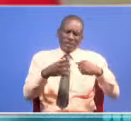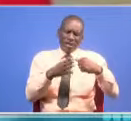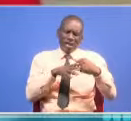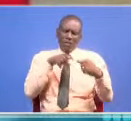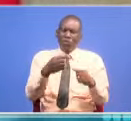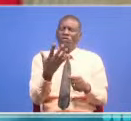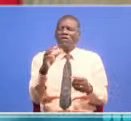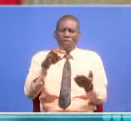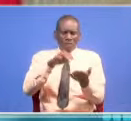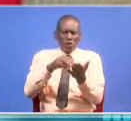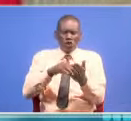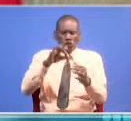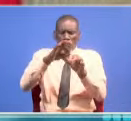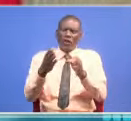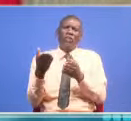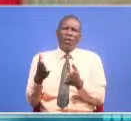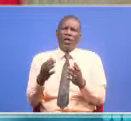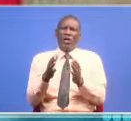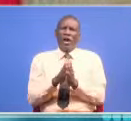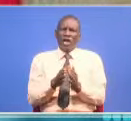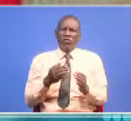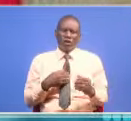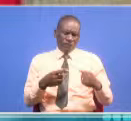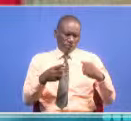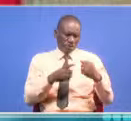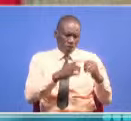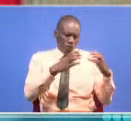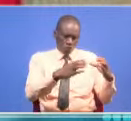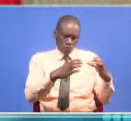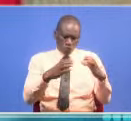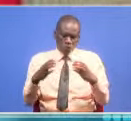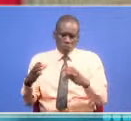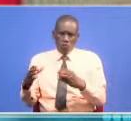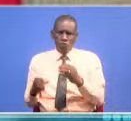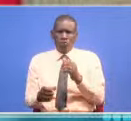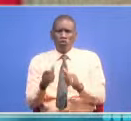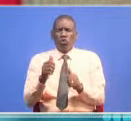9.5 milioni. Kutakuwa na makundi 6 makuu